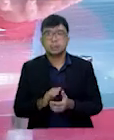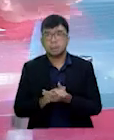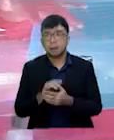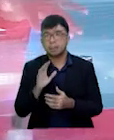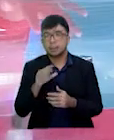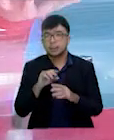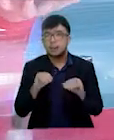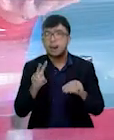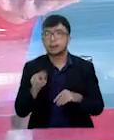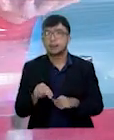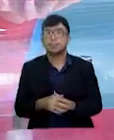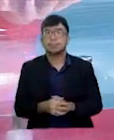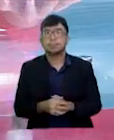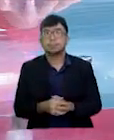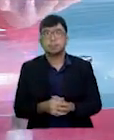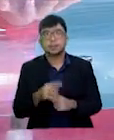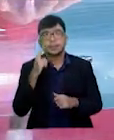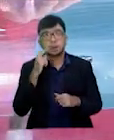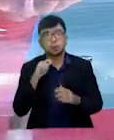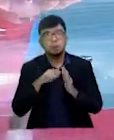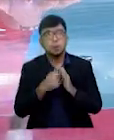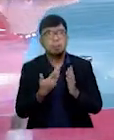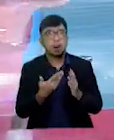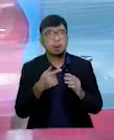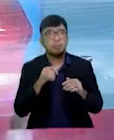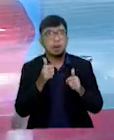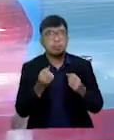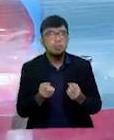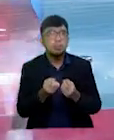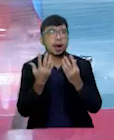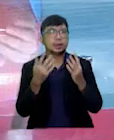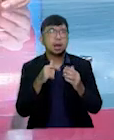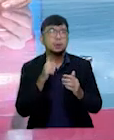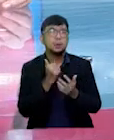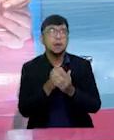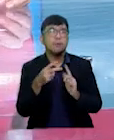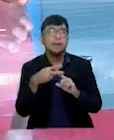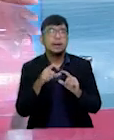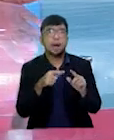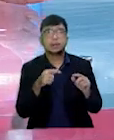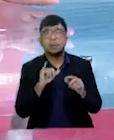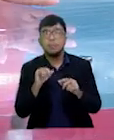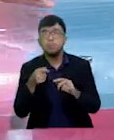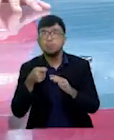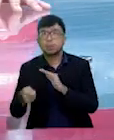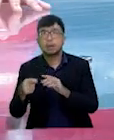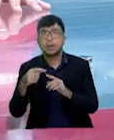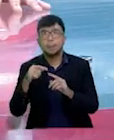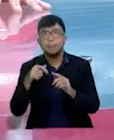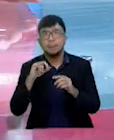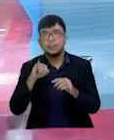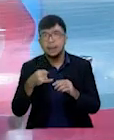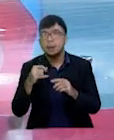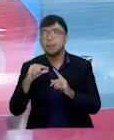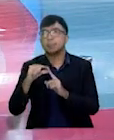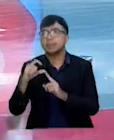Hai pemirsa saksi kunci untuk bisa mengungkap motif sesuai juga Ferdy sambo membunuh Brigadir Noviansyah yuswa Hutabarat Putri Candrawati diharapkan